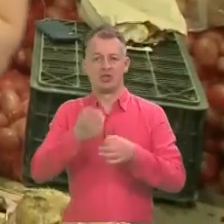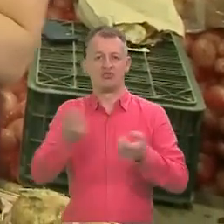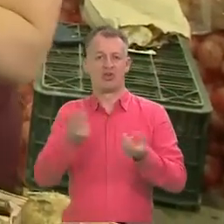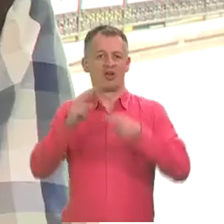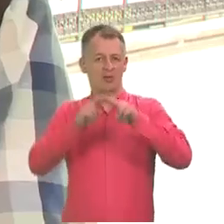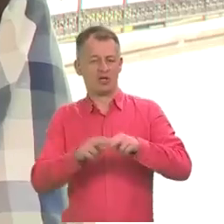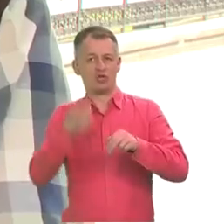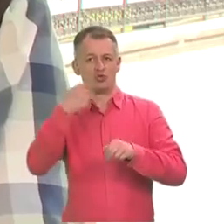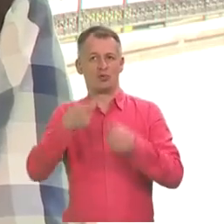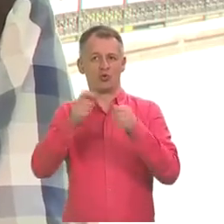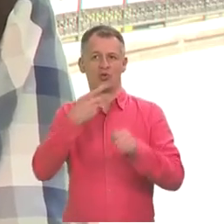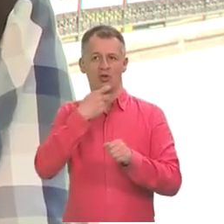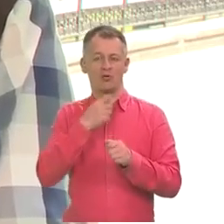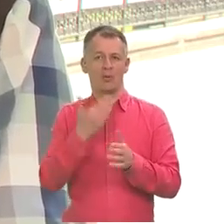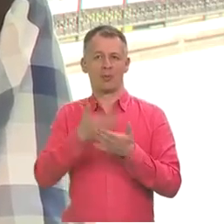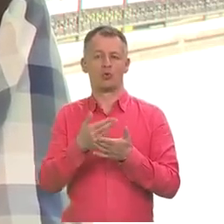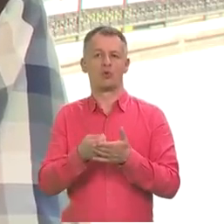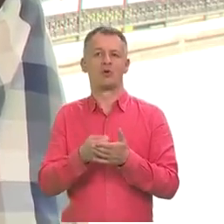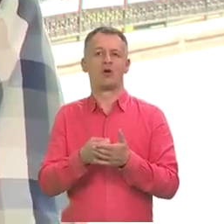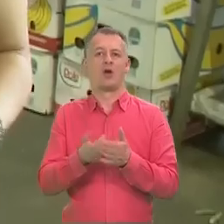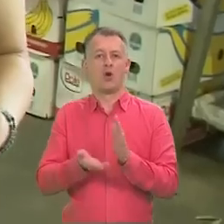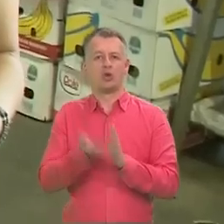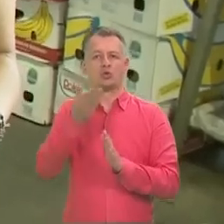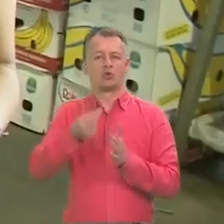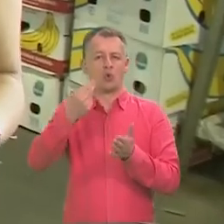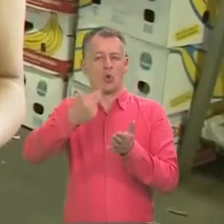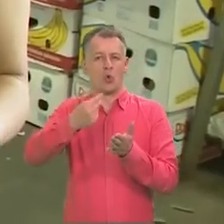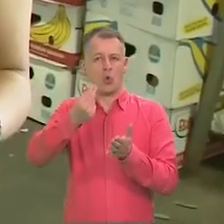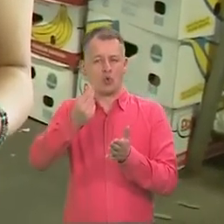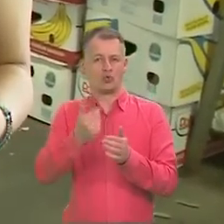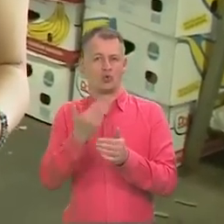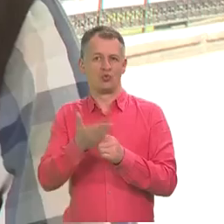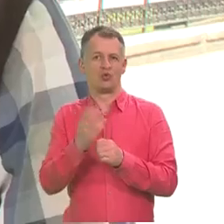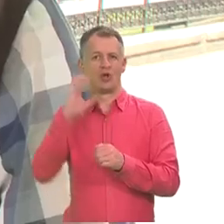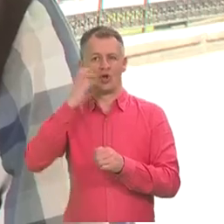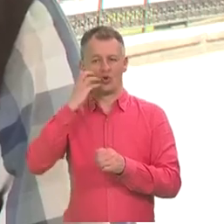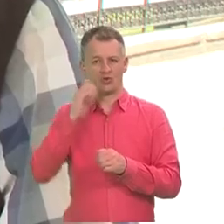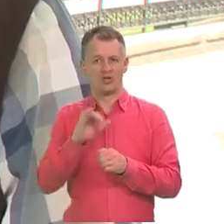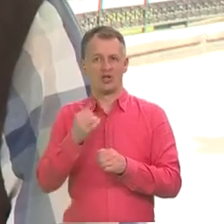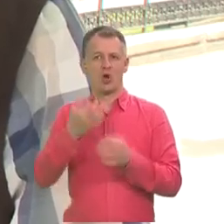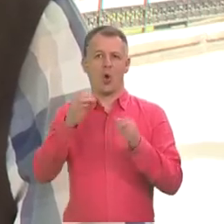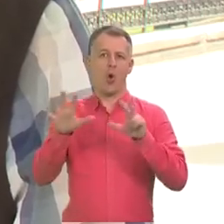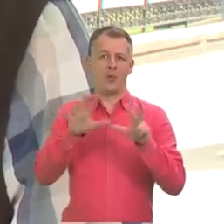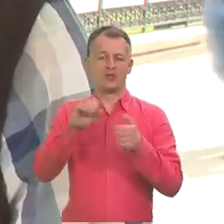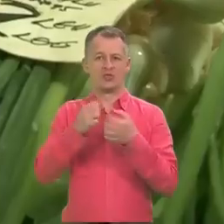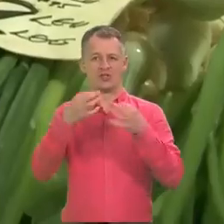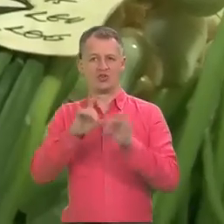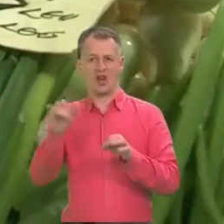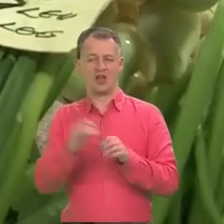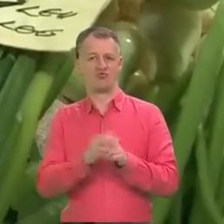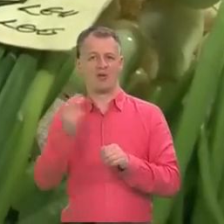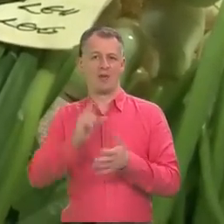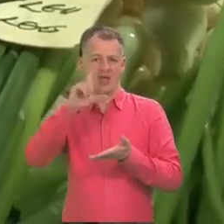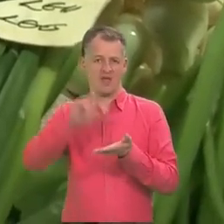tot anul. Că au crescut costurile la înființarea culturii. Roșia, tomata nu va scade decât la 8 lei, 10 lei, cea mai ieftină tomată.